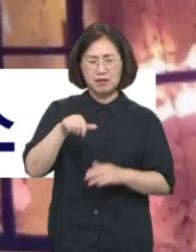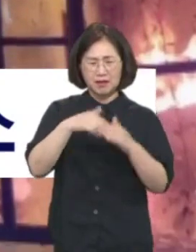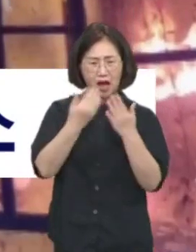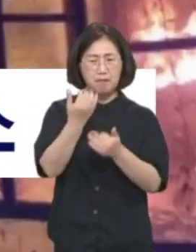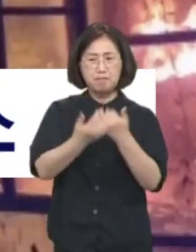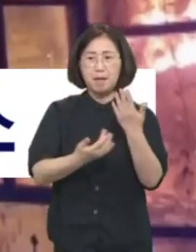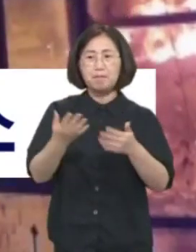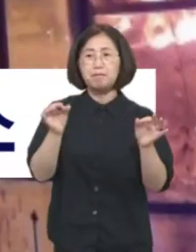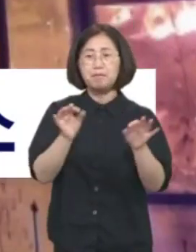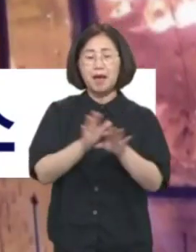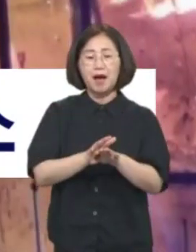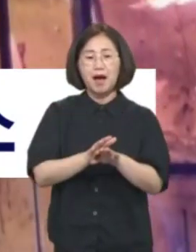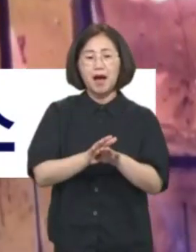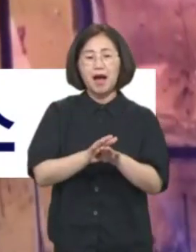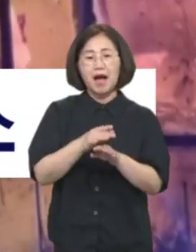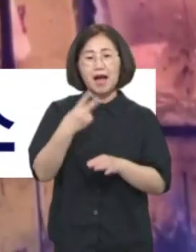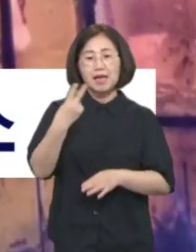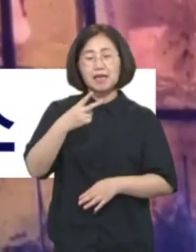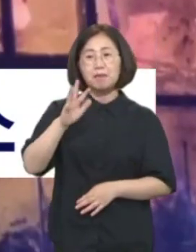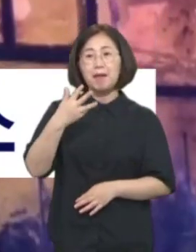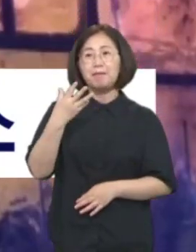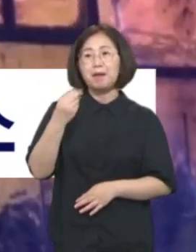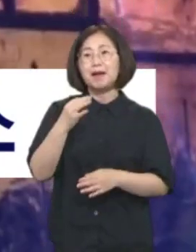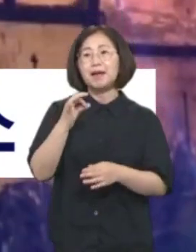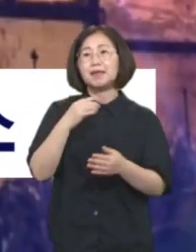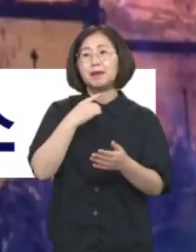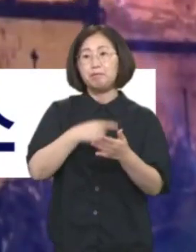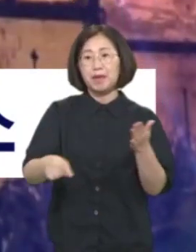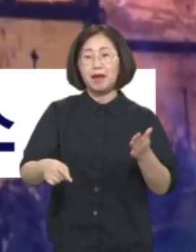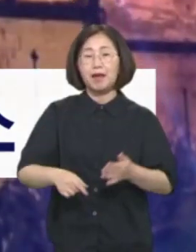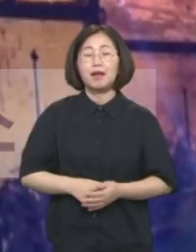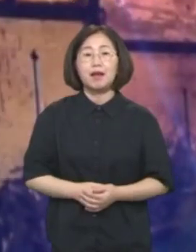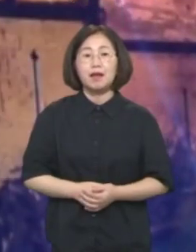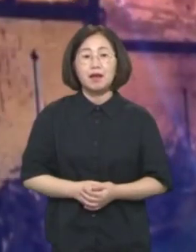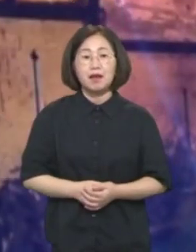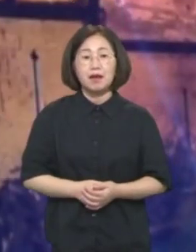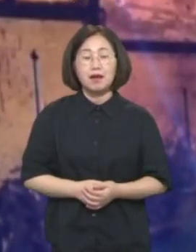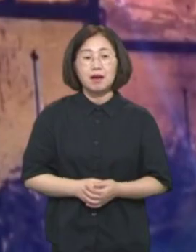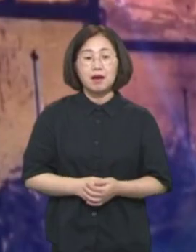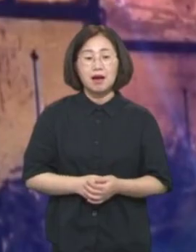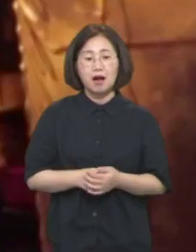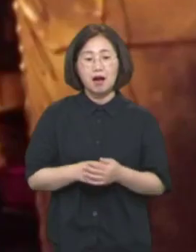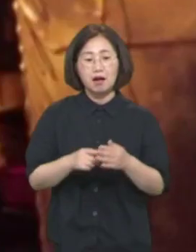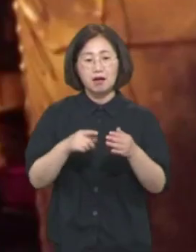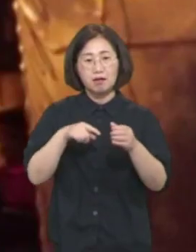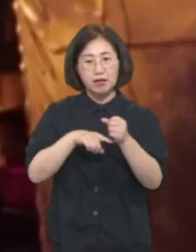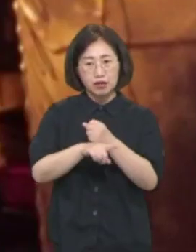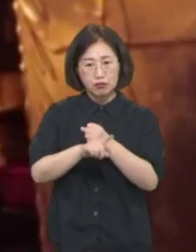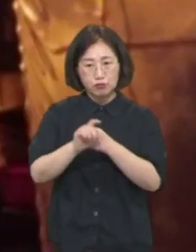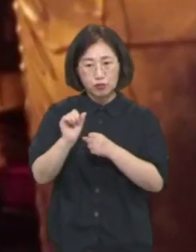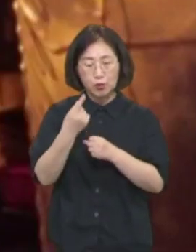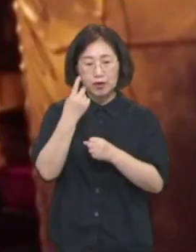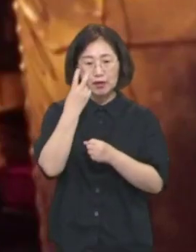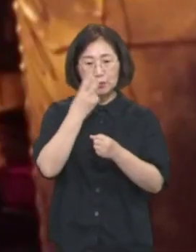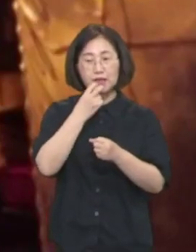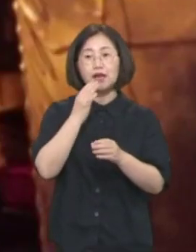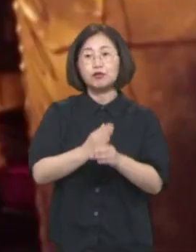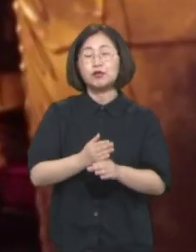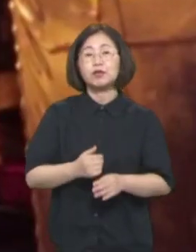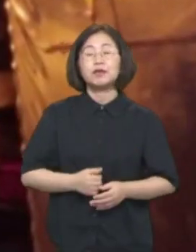타 소방서 추산 2,800만 원의 재산 피해가 났습니다. 소방당국은 정확한 화재 원인을 조사할